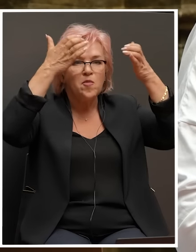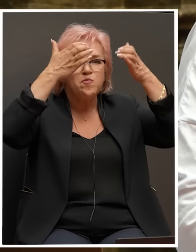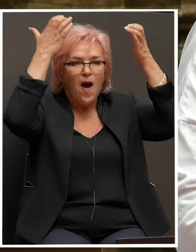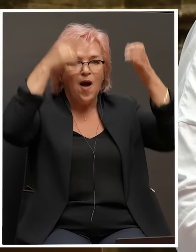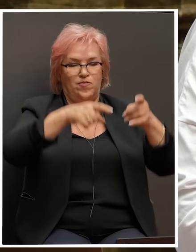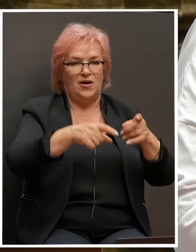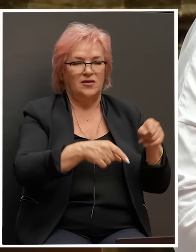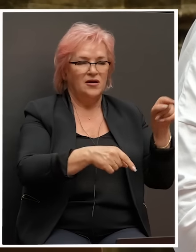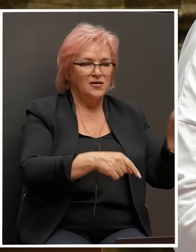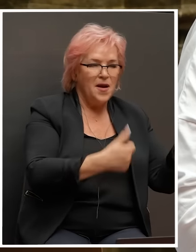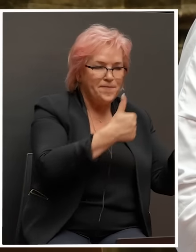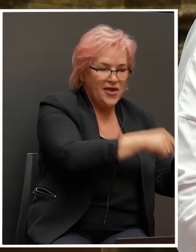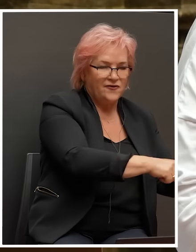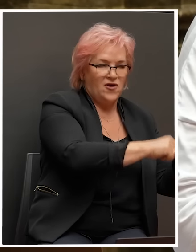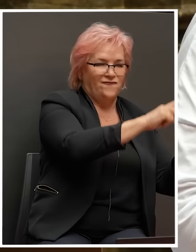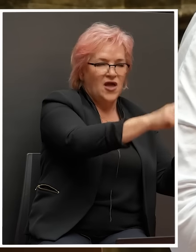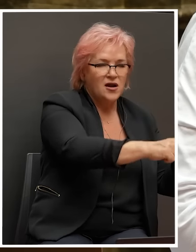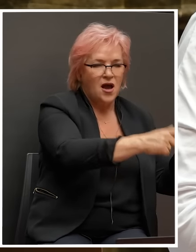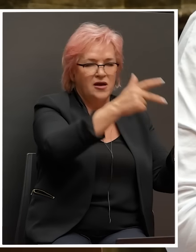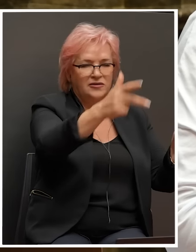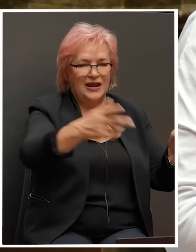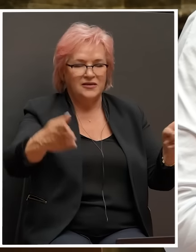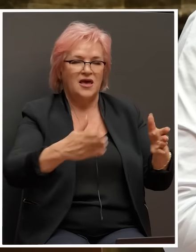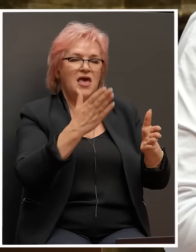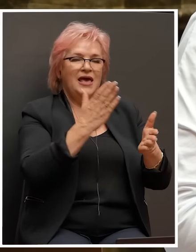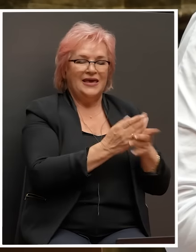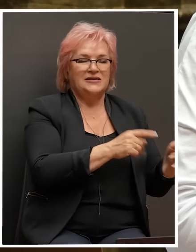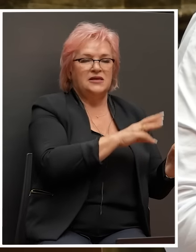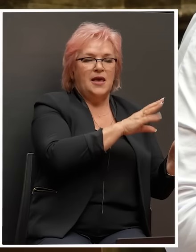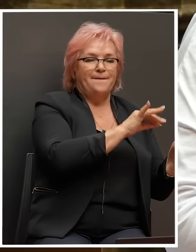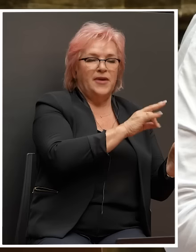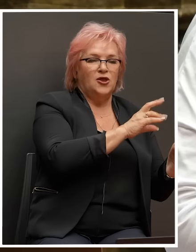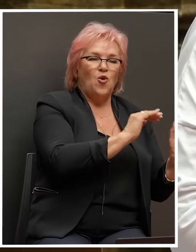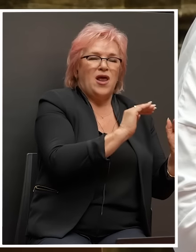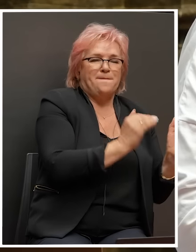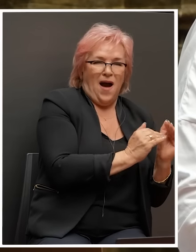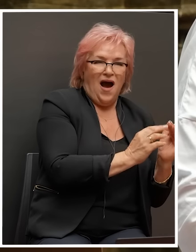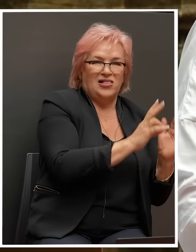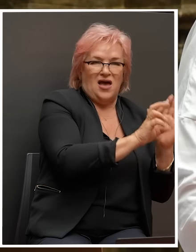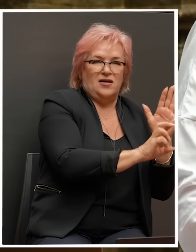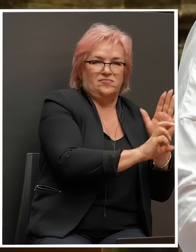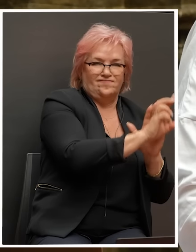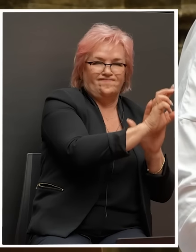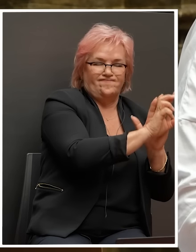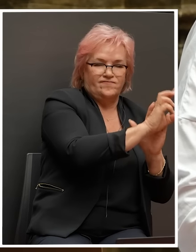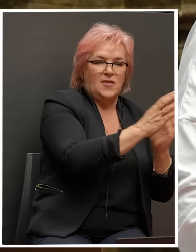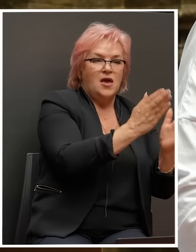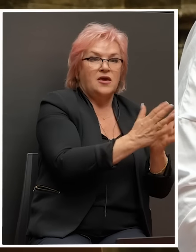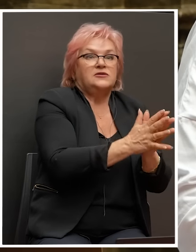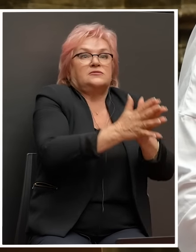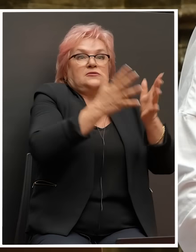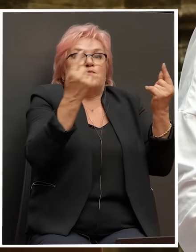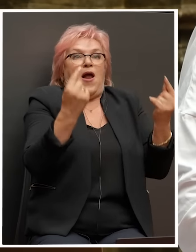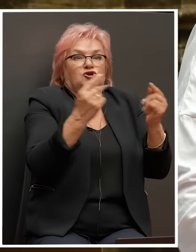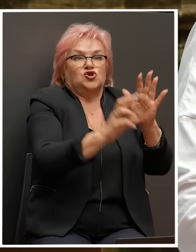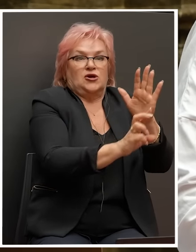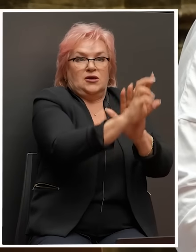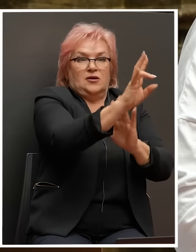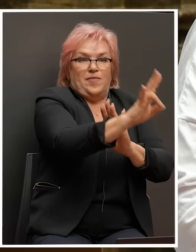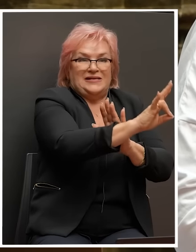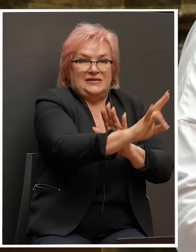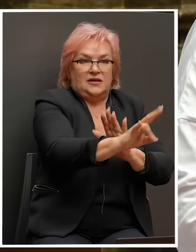Папале Маджоре. Есть базилики Папале Миноре, малые базилики. Есть базилики Папале Маджоре. Большие